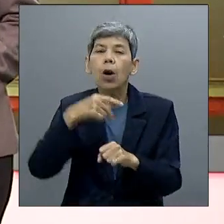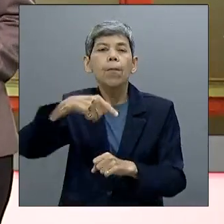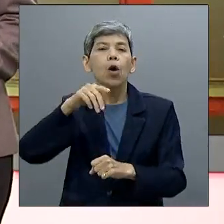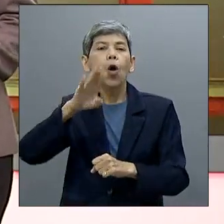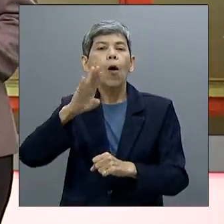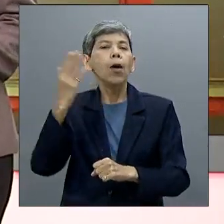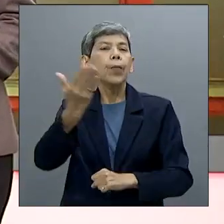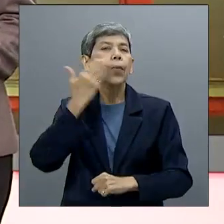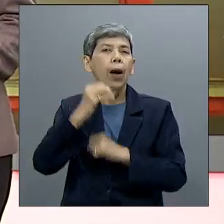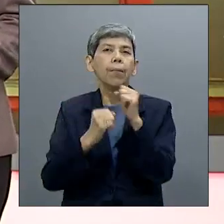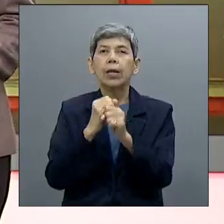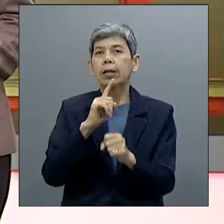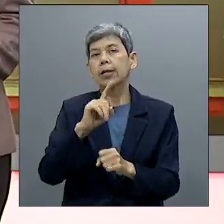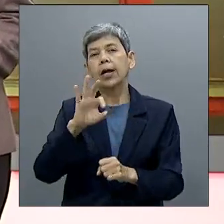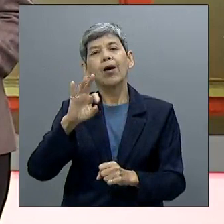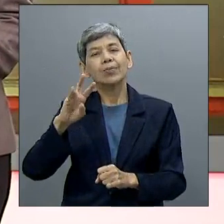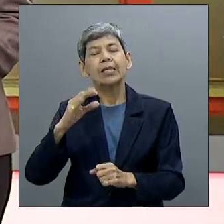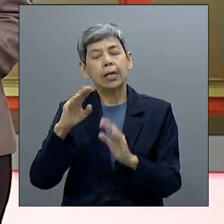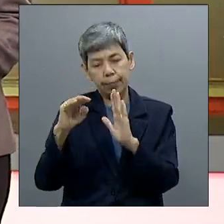ชั่วโมงค่ะมาเลเซียเองมีกฎหมายป้องกันเรื่องนี้อยู่แล้วนะคะโดยพระราชบัญญัติคุณภาพอากาศปี1974